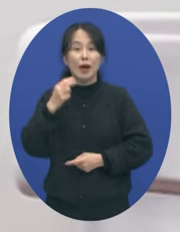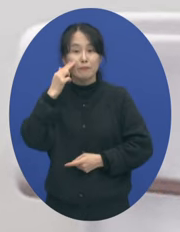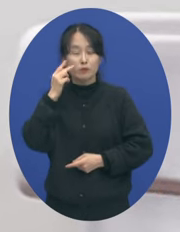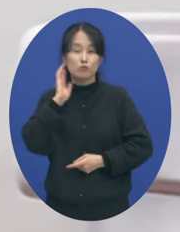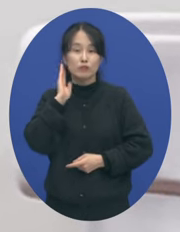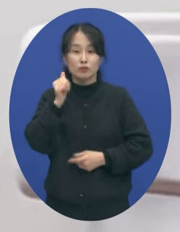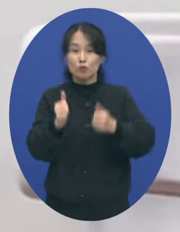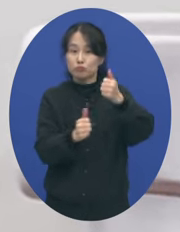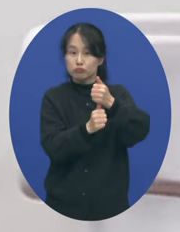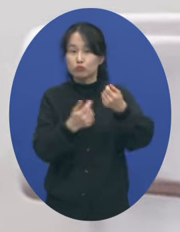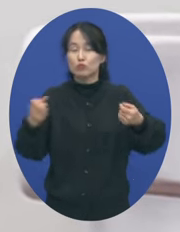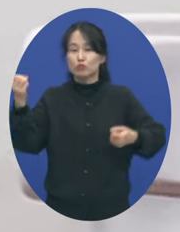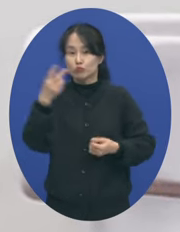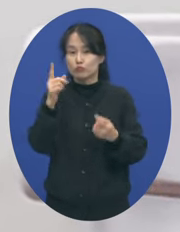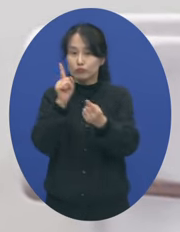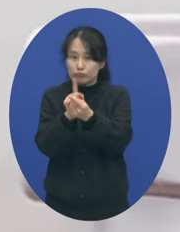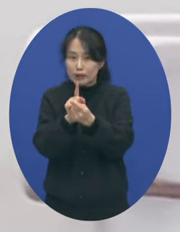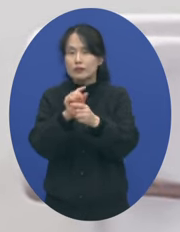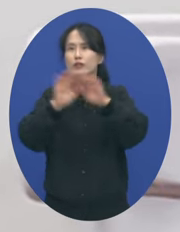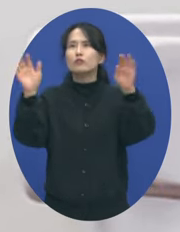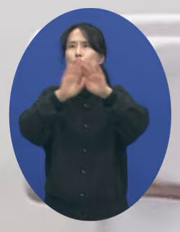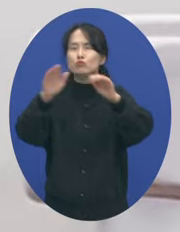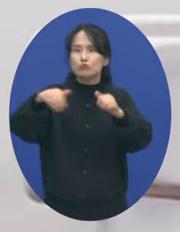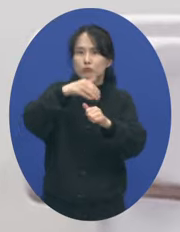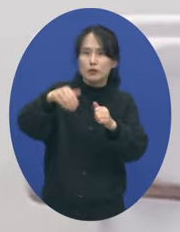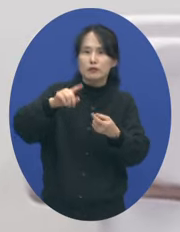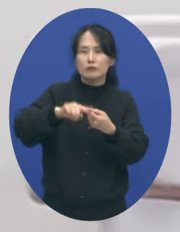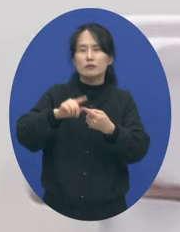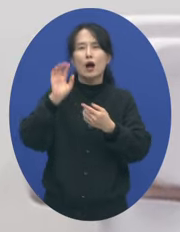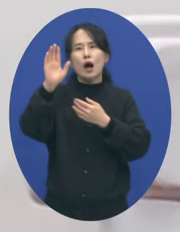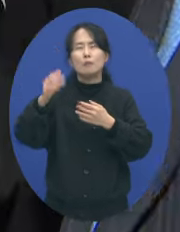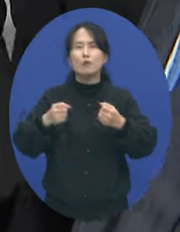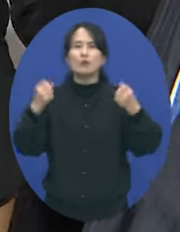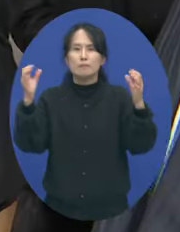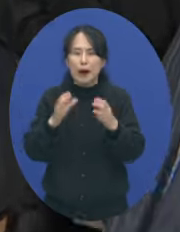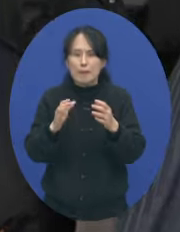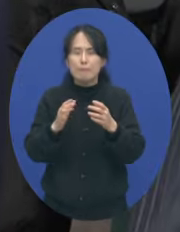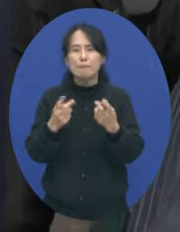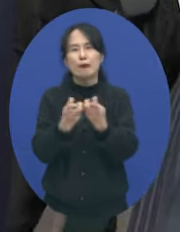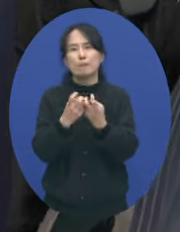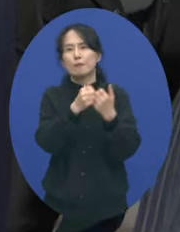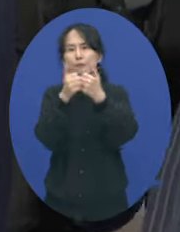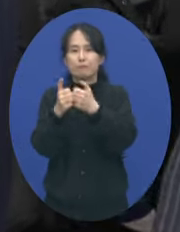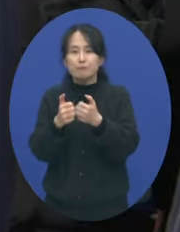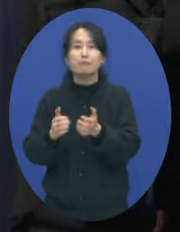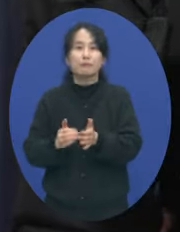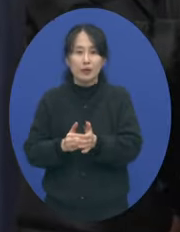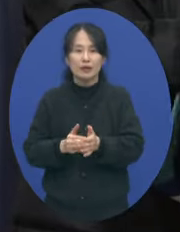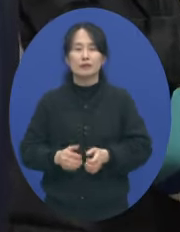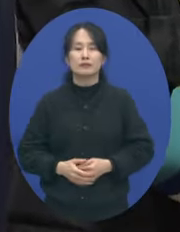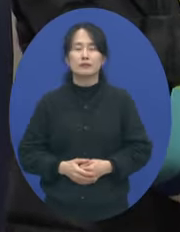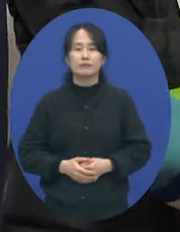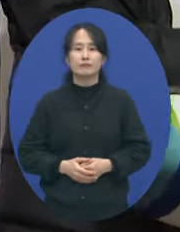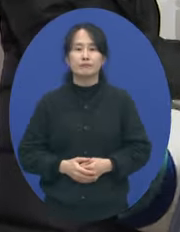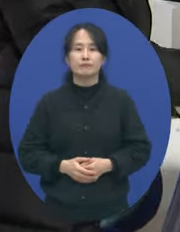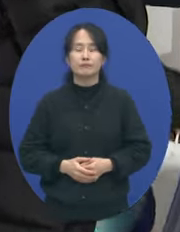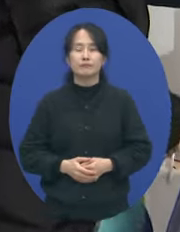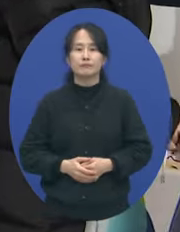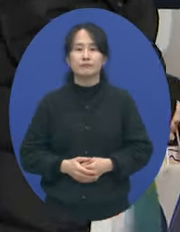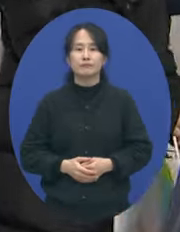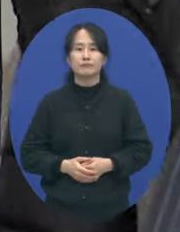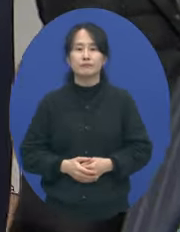부통령과도 다시 만나 기후변화 대응 상황을 살피며 앞으로의 협력 방안을 고심했습니다. GTV 뉴스 이슬비입니다.